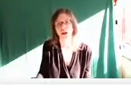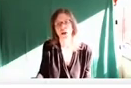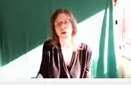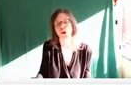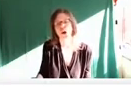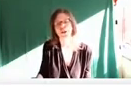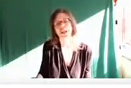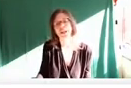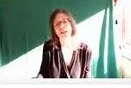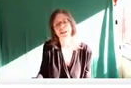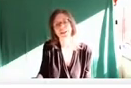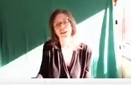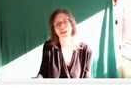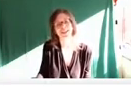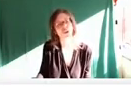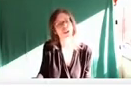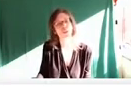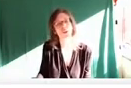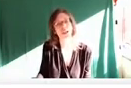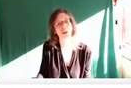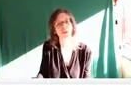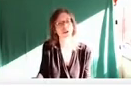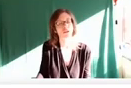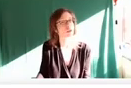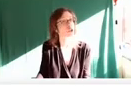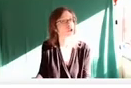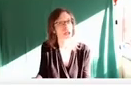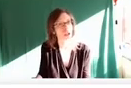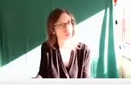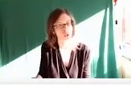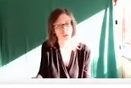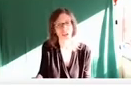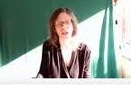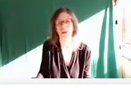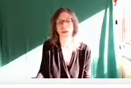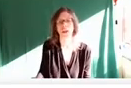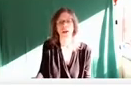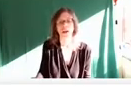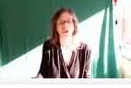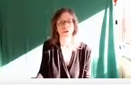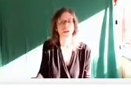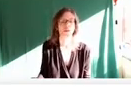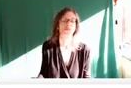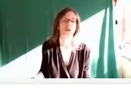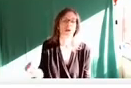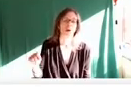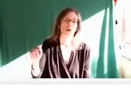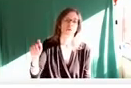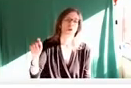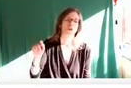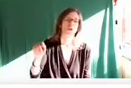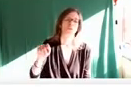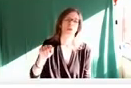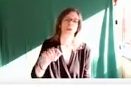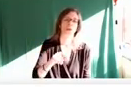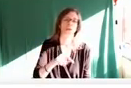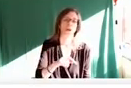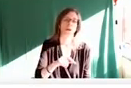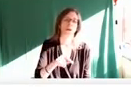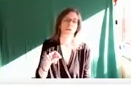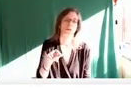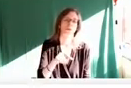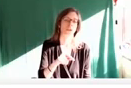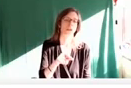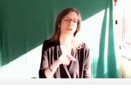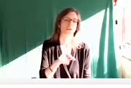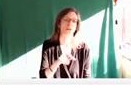statistique. Le harking, c'est tous des beaux termes. Il y a le phishing aussi. Ça, c'est comme revoir son hypothèse de départ